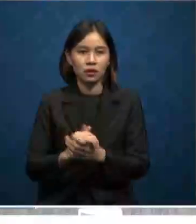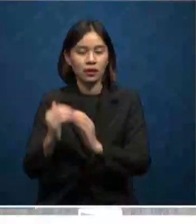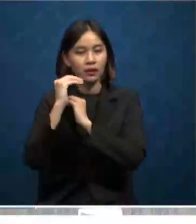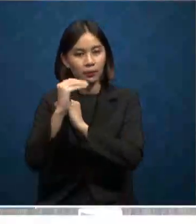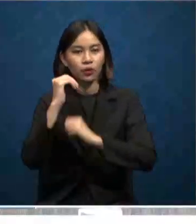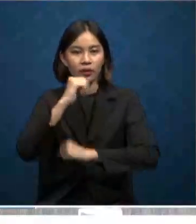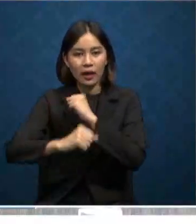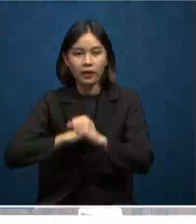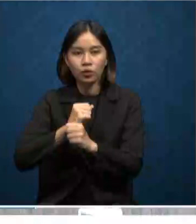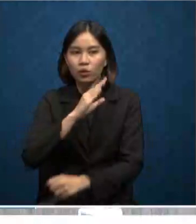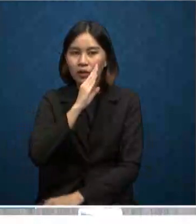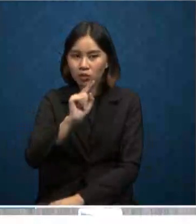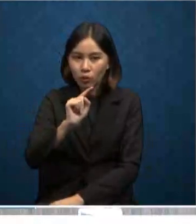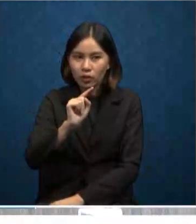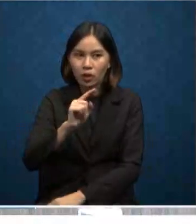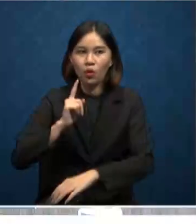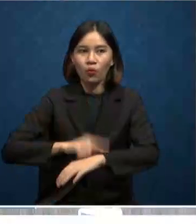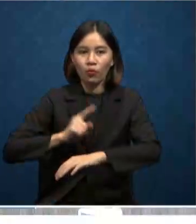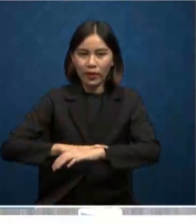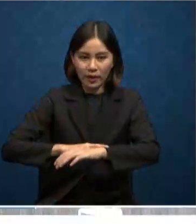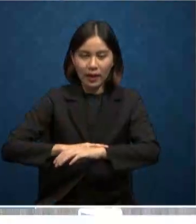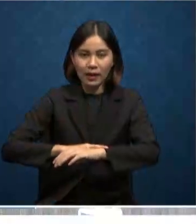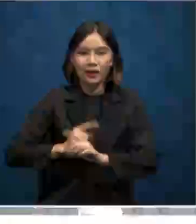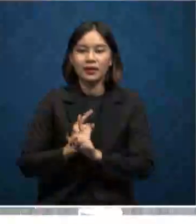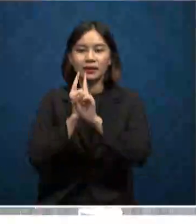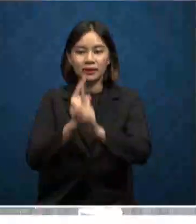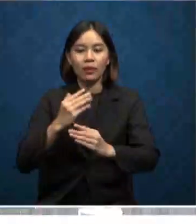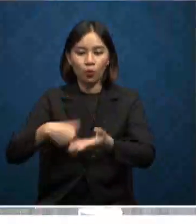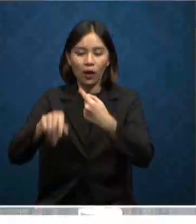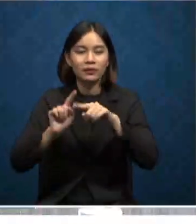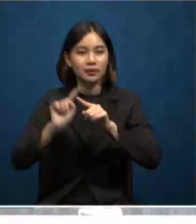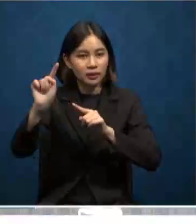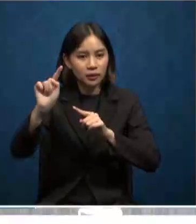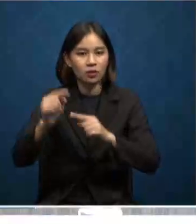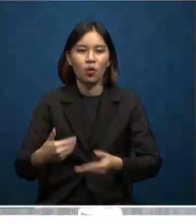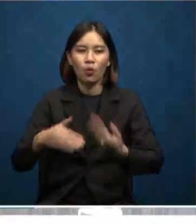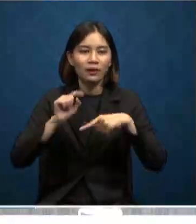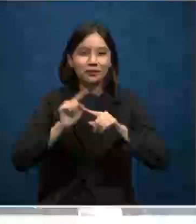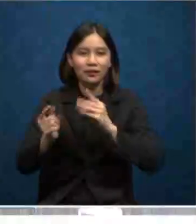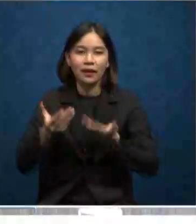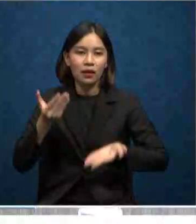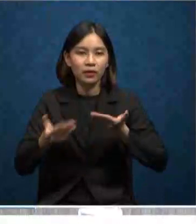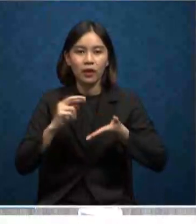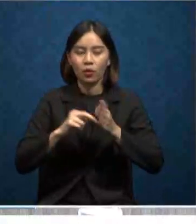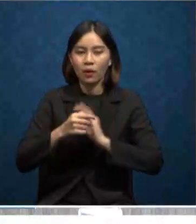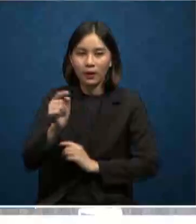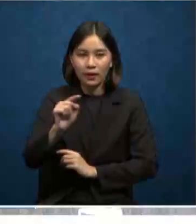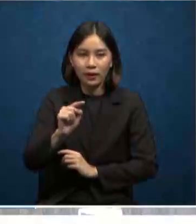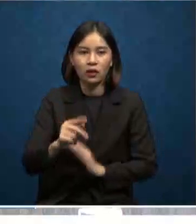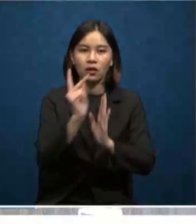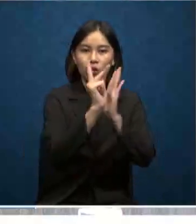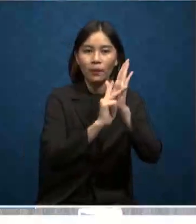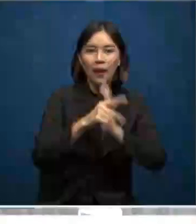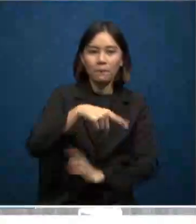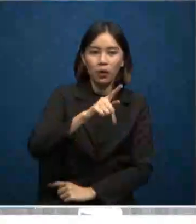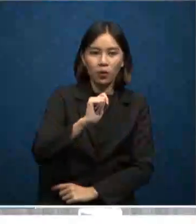อายุความเมื่อพ้นกำหนดเวลาตามวรรคหนึ่งคำว่าวรรคหนึ่งหรือวรรคอะไรก็แล้วแต่เนี่ยความหมายก็คือกฎหมายปป